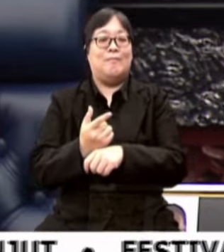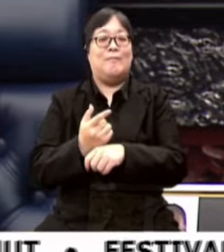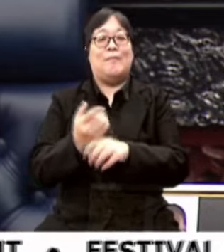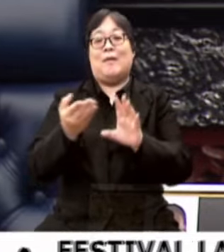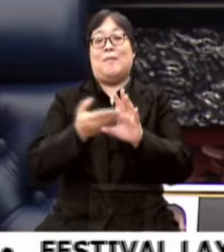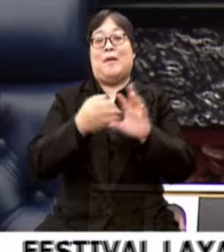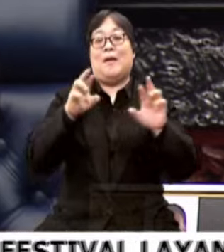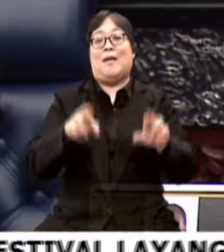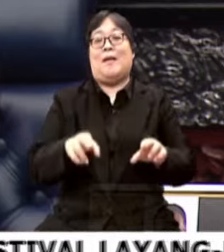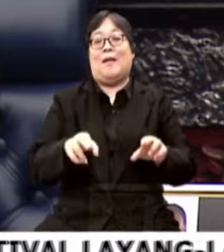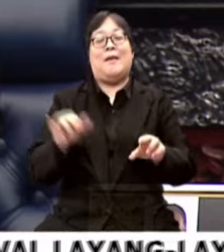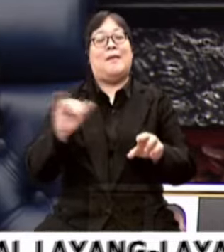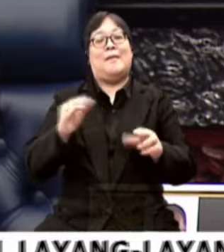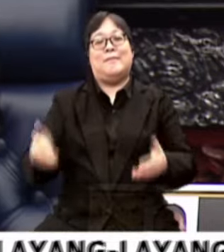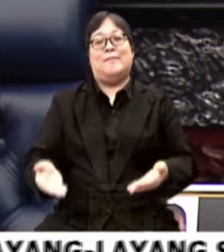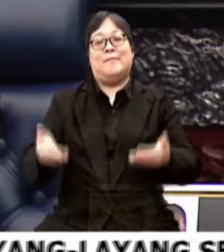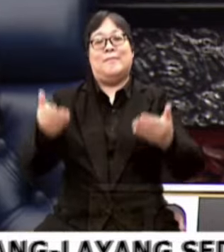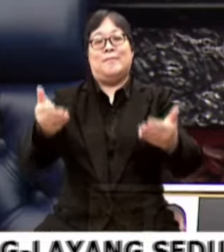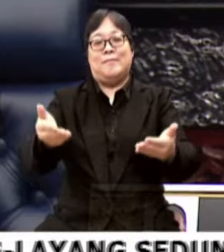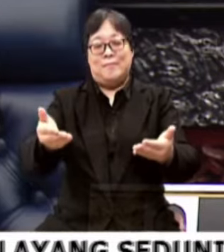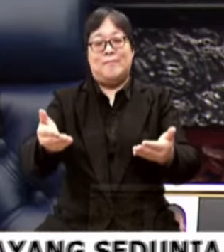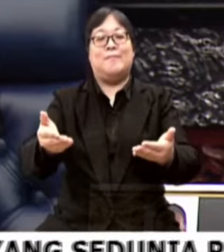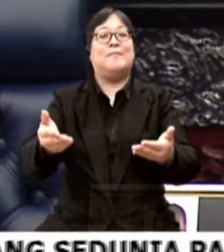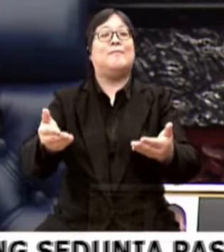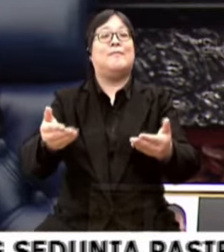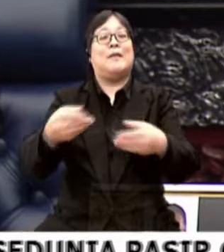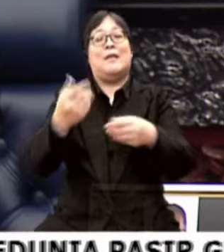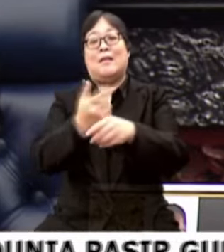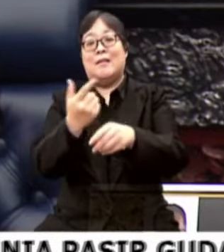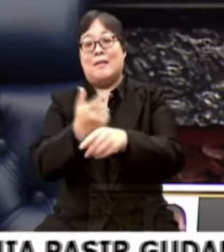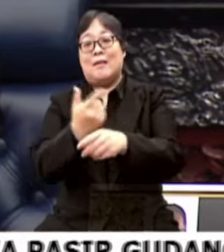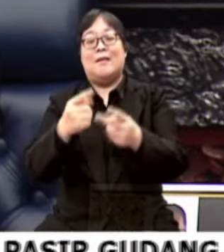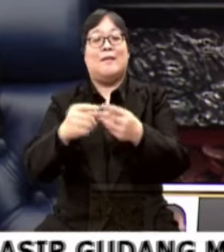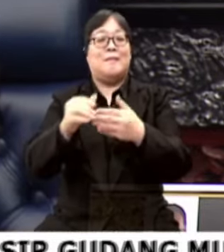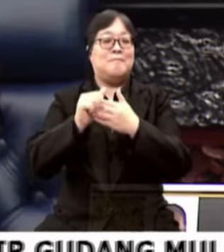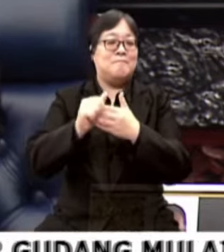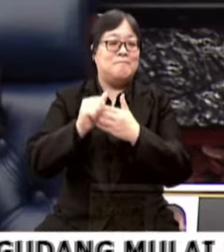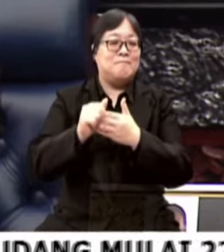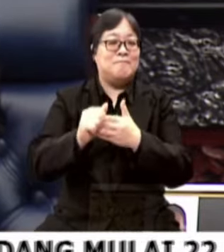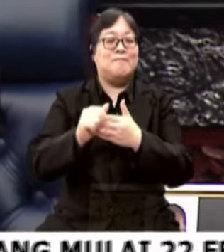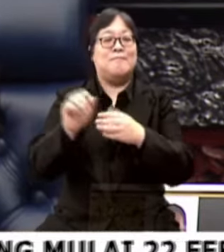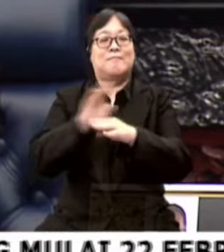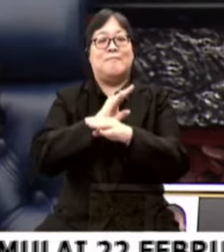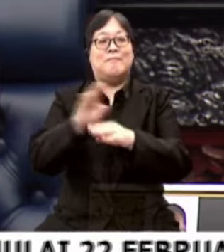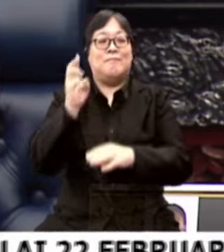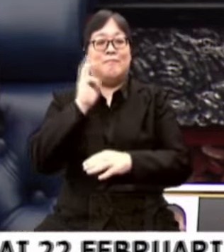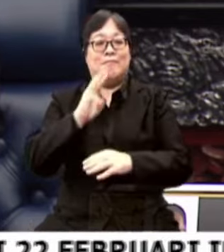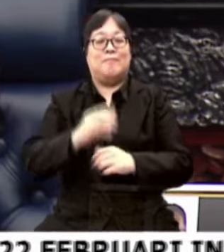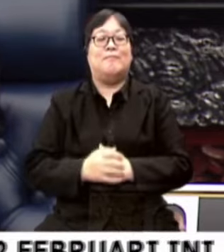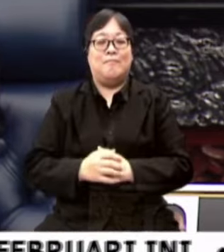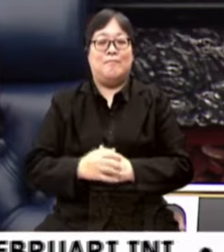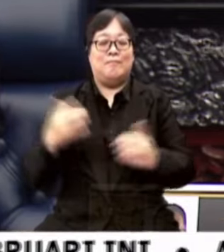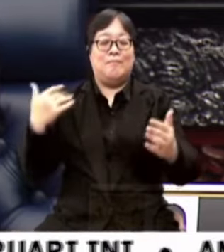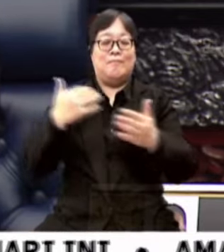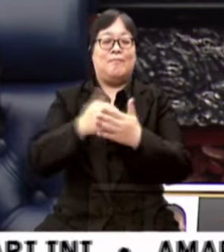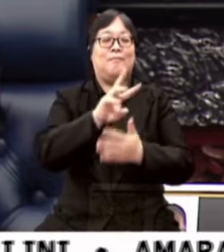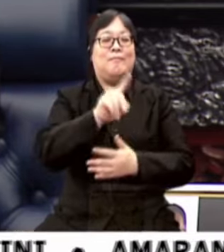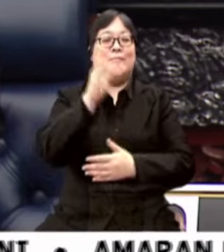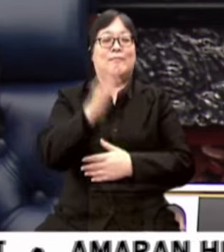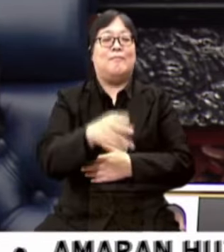Bank Rakyat juga menawarkan pembiayaan dan pemberian latihan serta bimbingan kepada Usahawan wanita sehingga 31